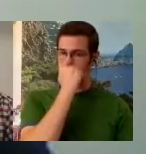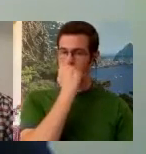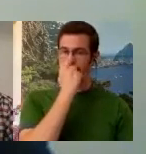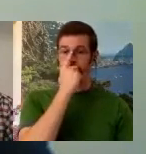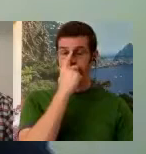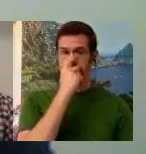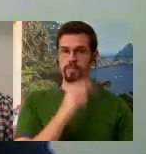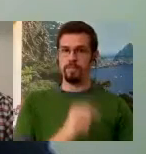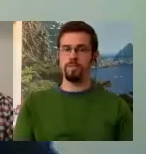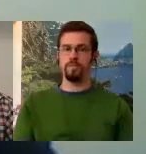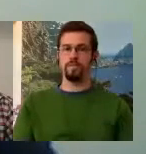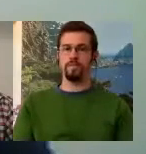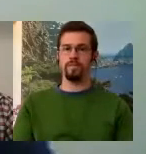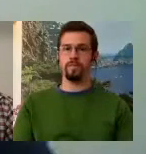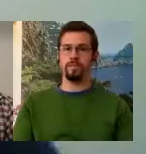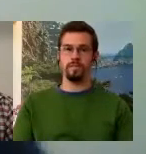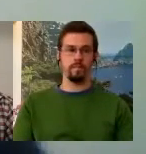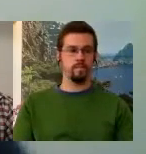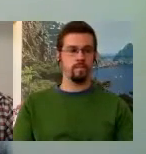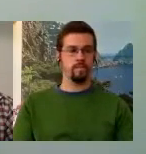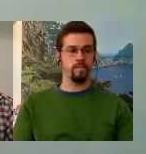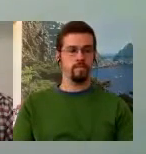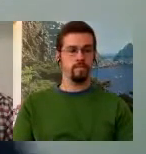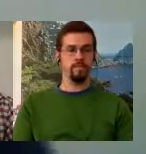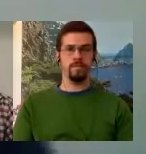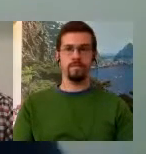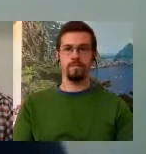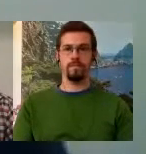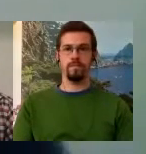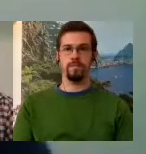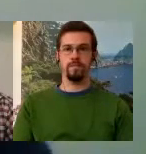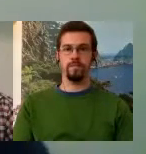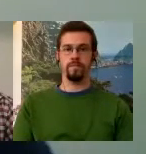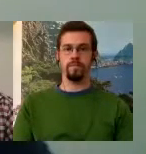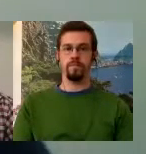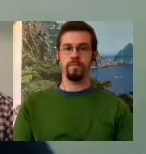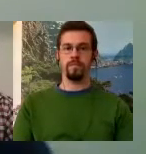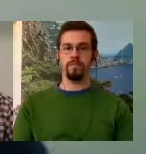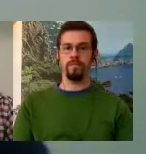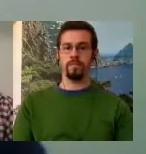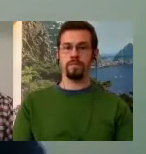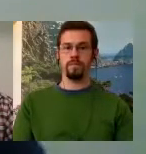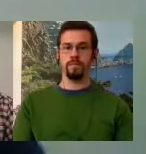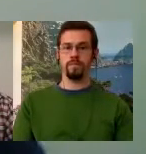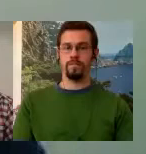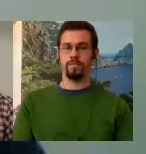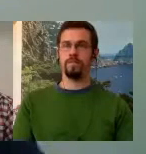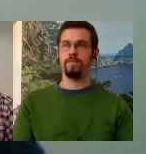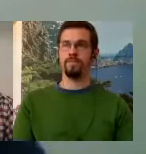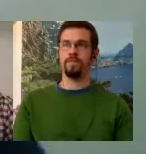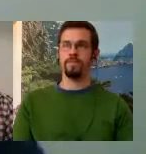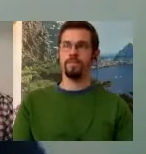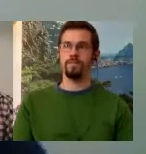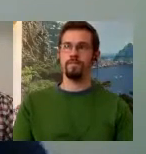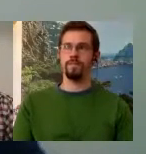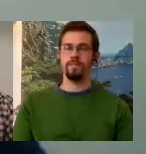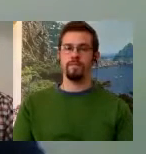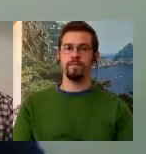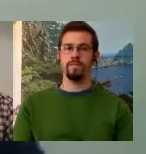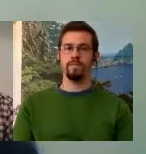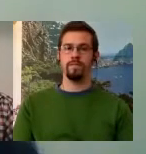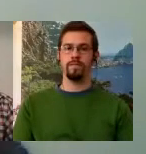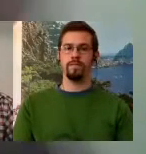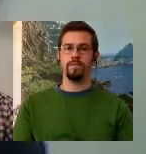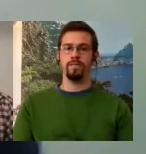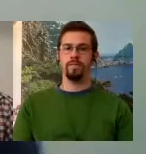الممتازين من أبوين صم عندما انتهت من إنجاز هذا التقييم احتضنتني وقالت لي